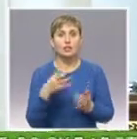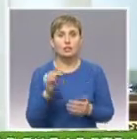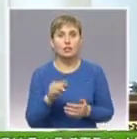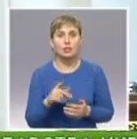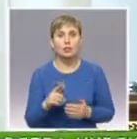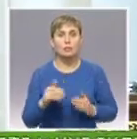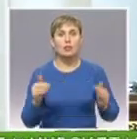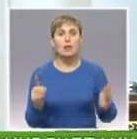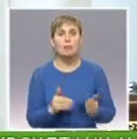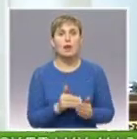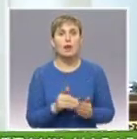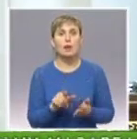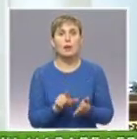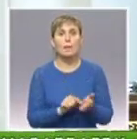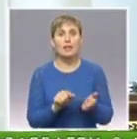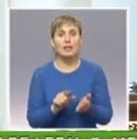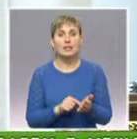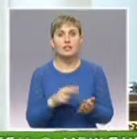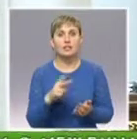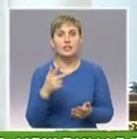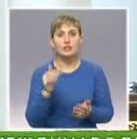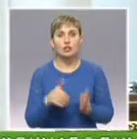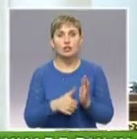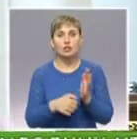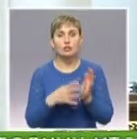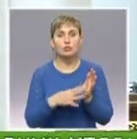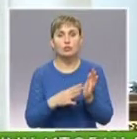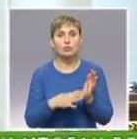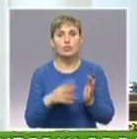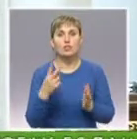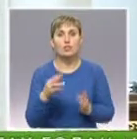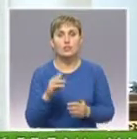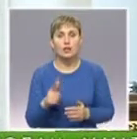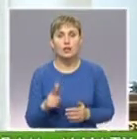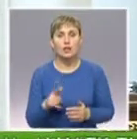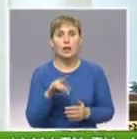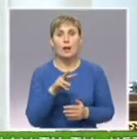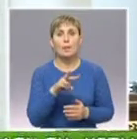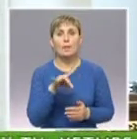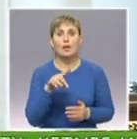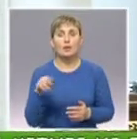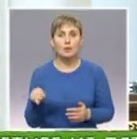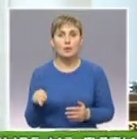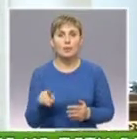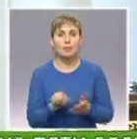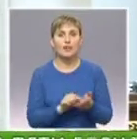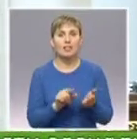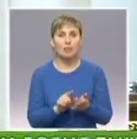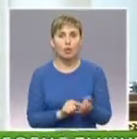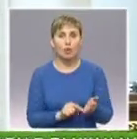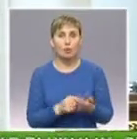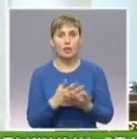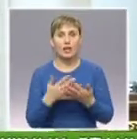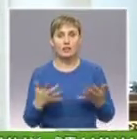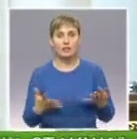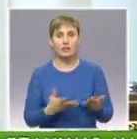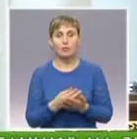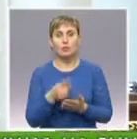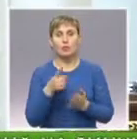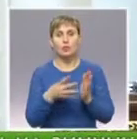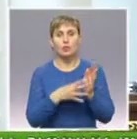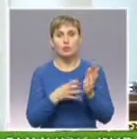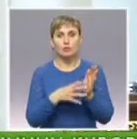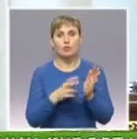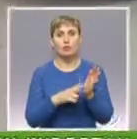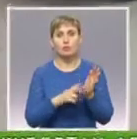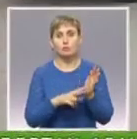минимальный размер пенсии 23 692 тенге, месячный расчетный показатель для исчисления пособий и иных социальных выплат